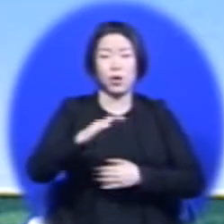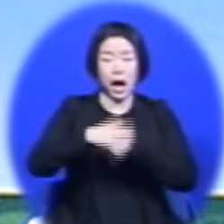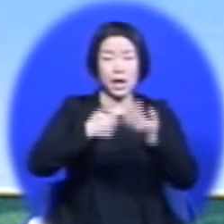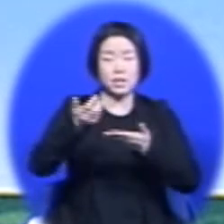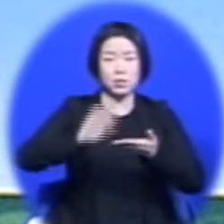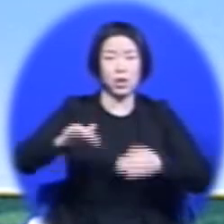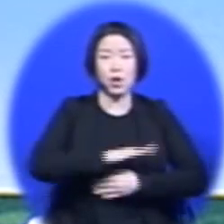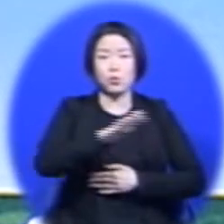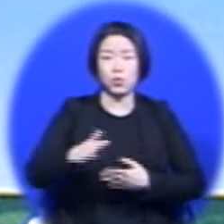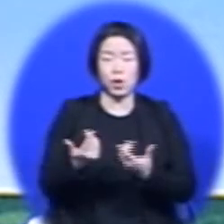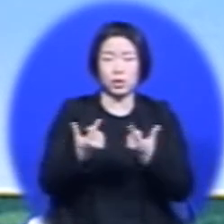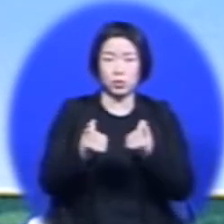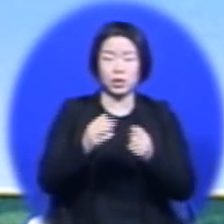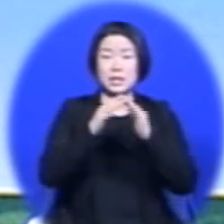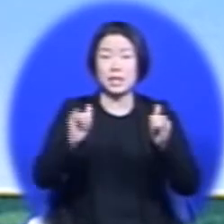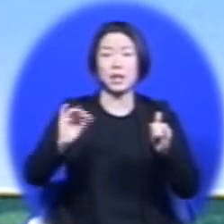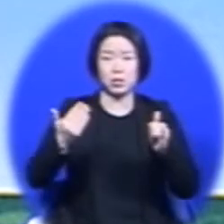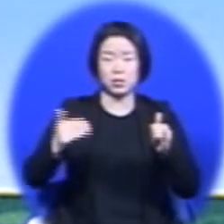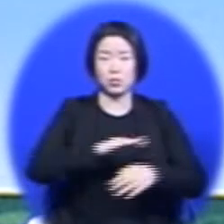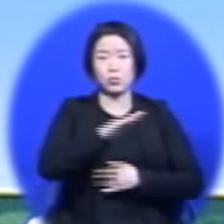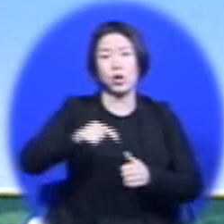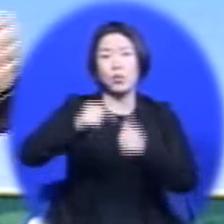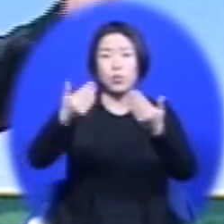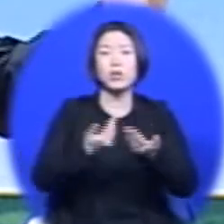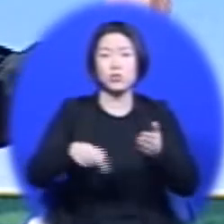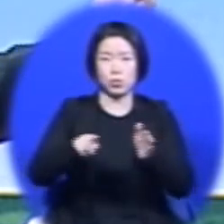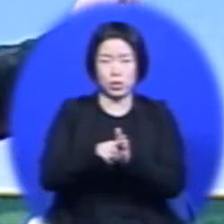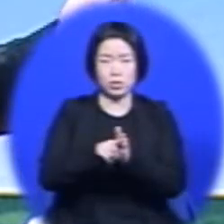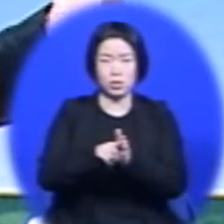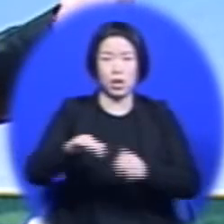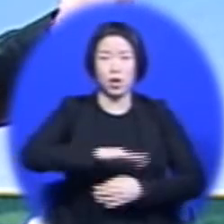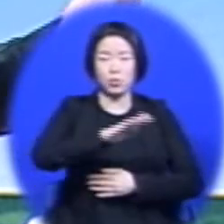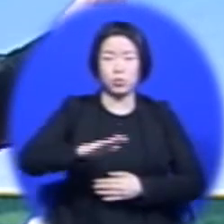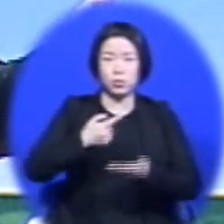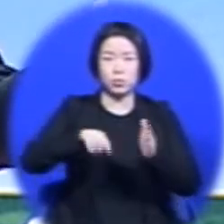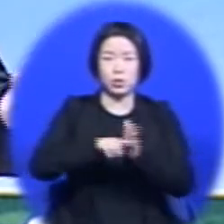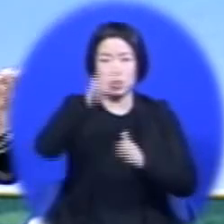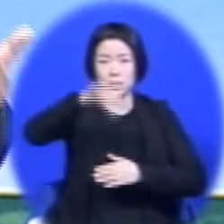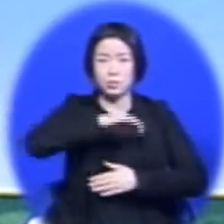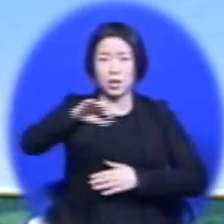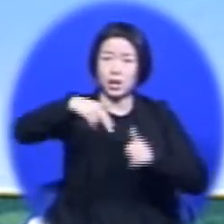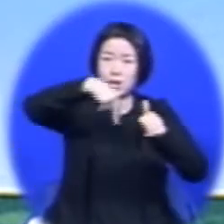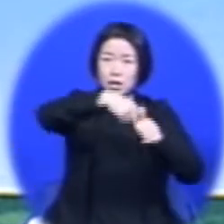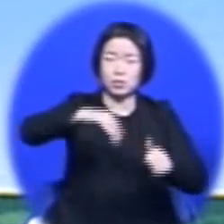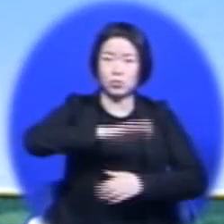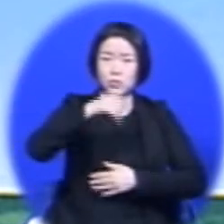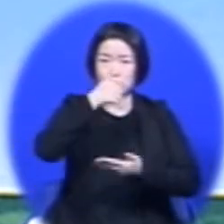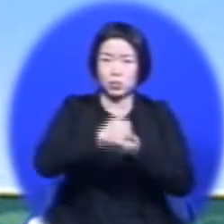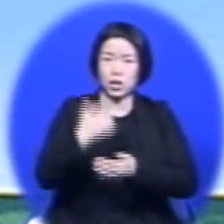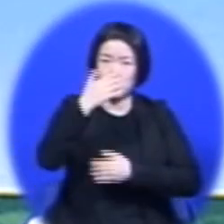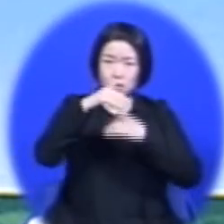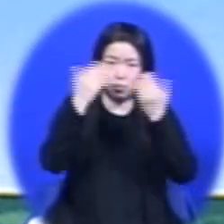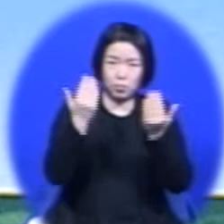되셨습니다. 우리를 죄에서 구원해 주시려고 우리를 위해서 십자가에 달려 우리의 죄값을 다 지시고